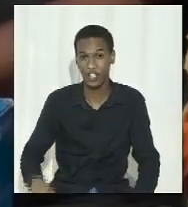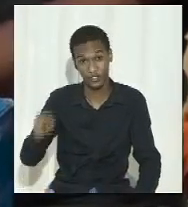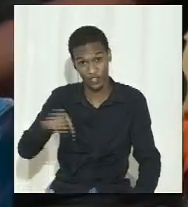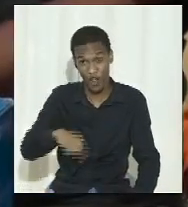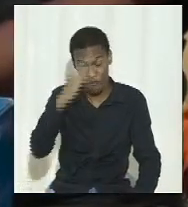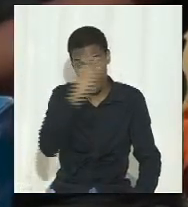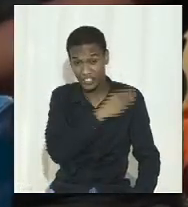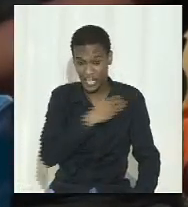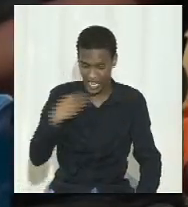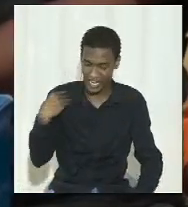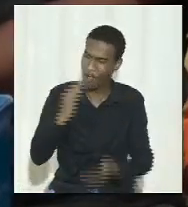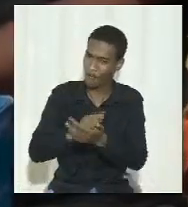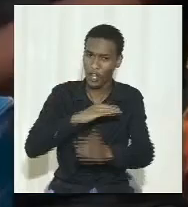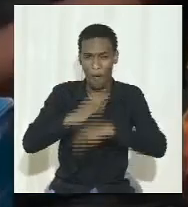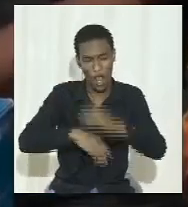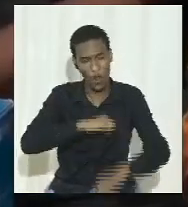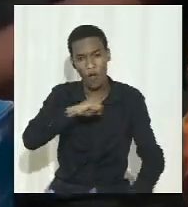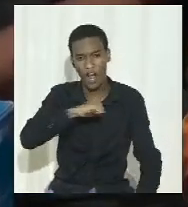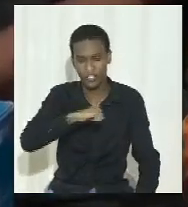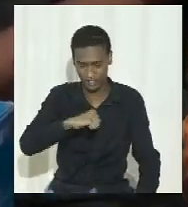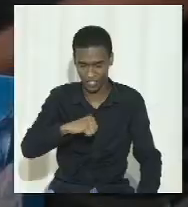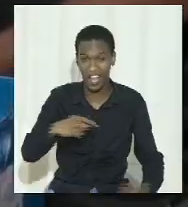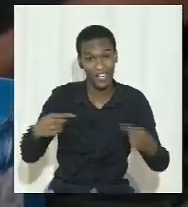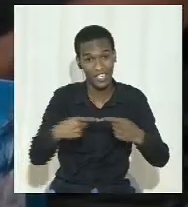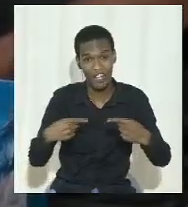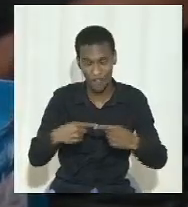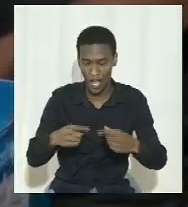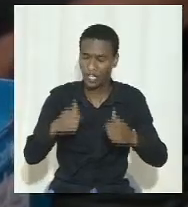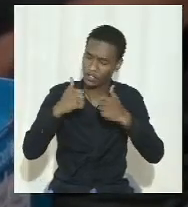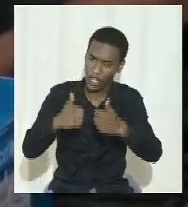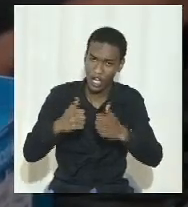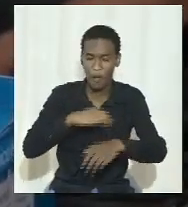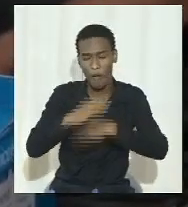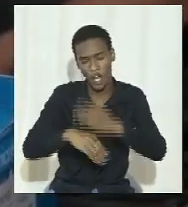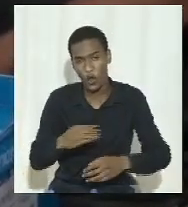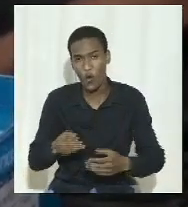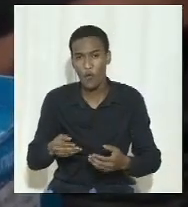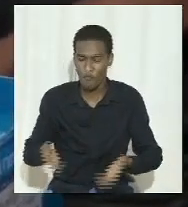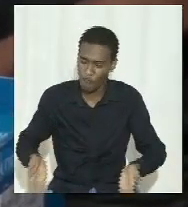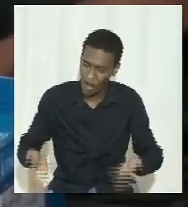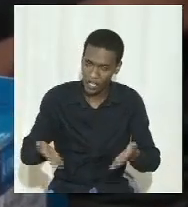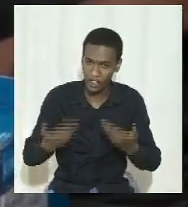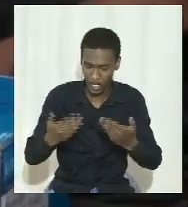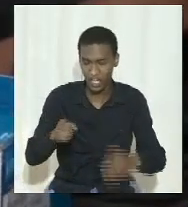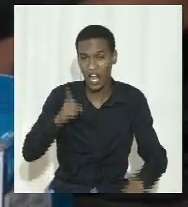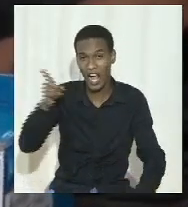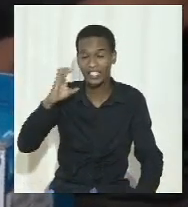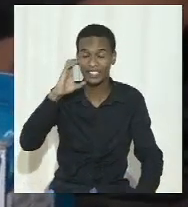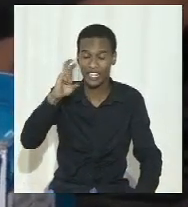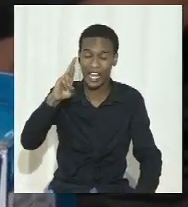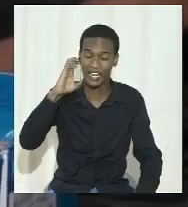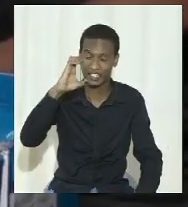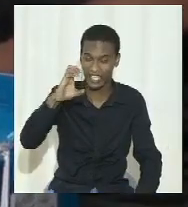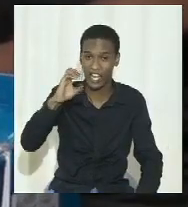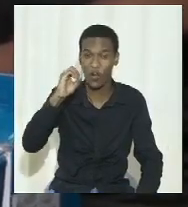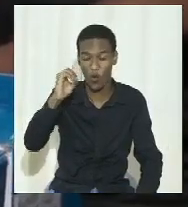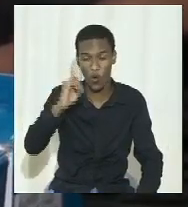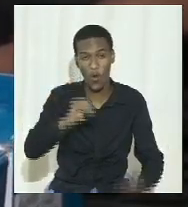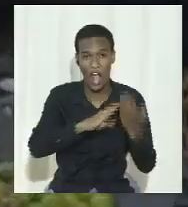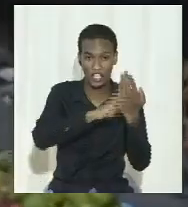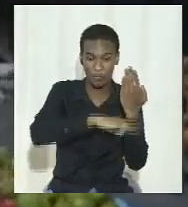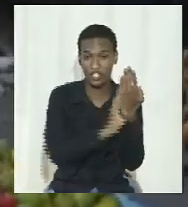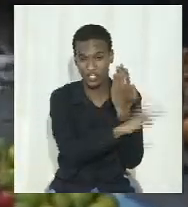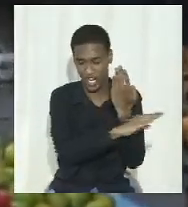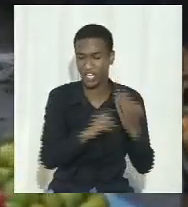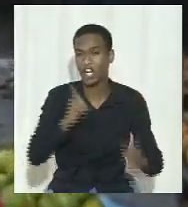ny antso avo sy ny fagnentagna namboarin'ny CRCO Atsinanana ihany koa dia maro ny tsara sitrapo.